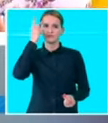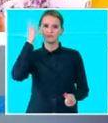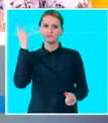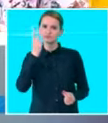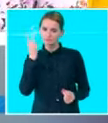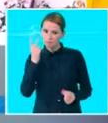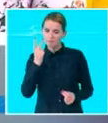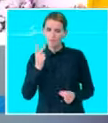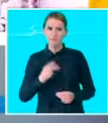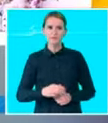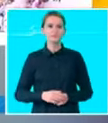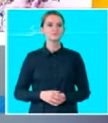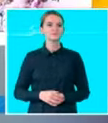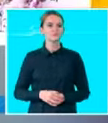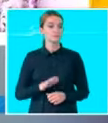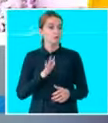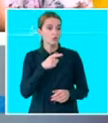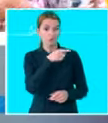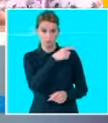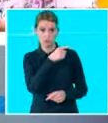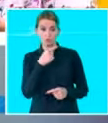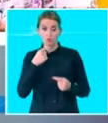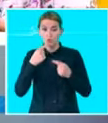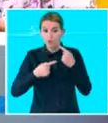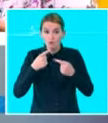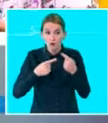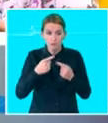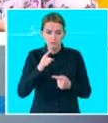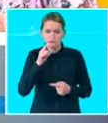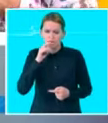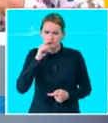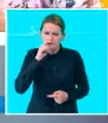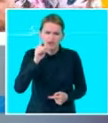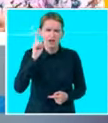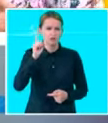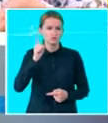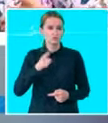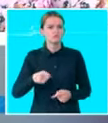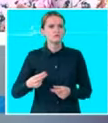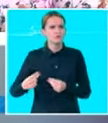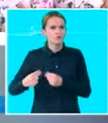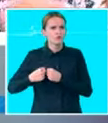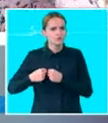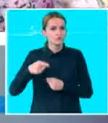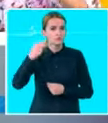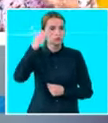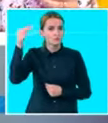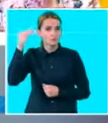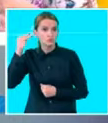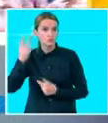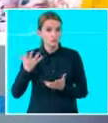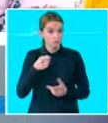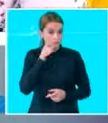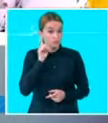пие. Но всъщност е изключително важно, защото ти, когато имаш доверие в институциите и когато знаеш, че каквото и да се случи, на каквото и да е